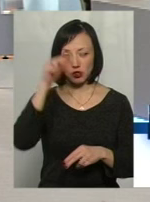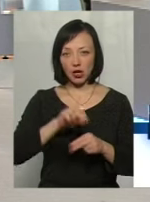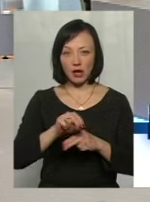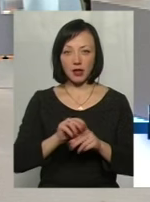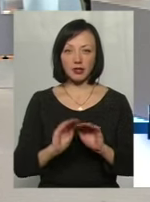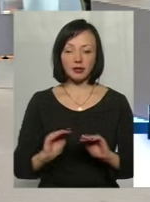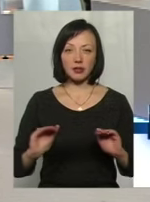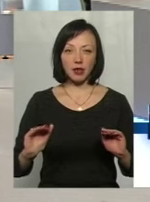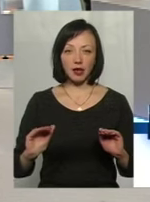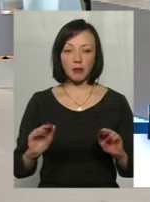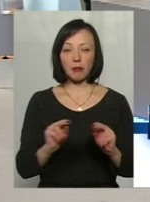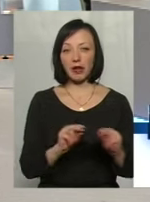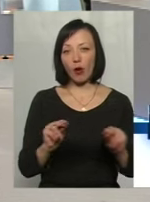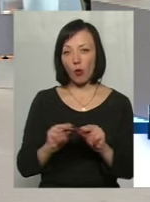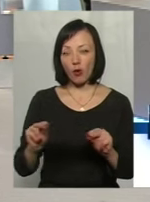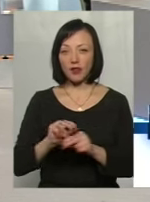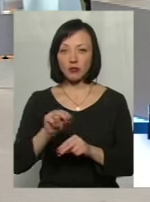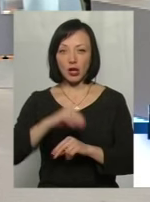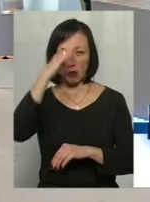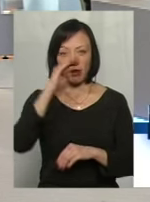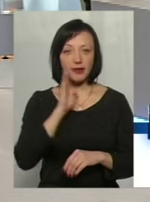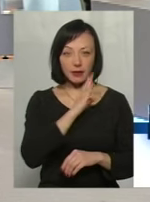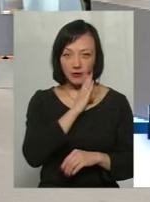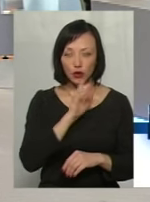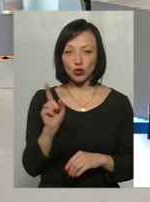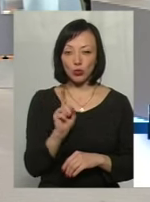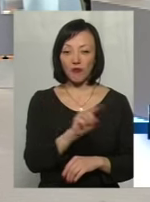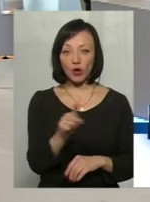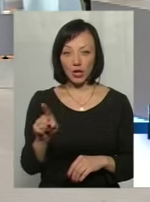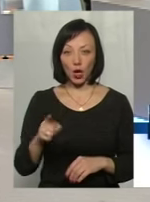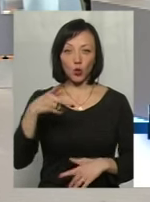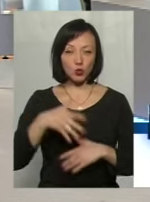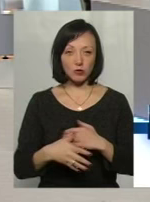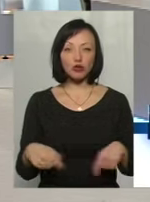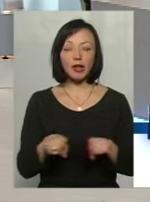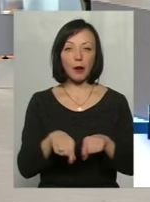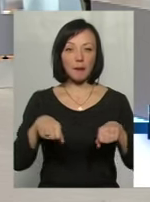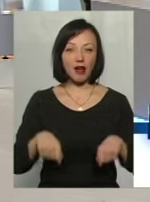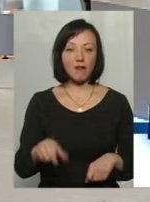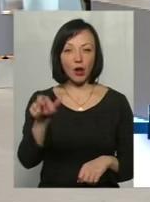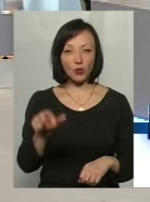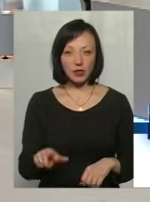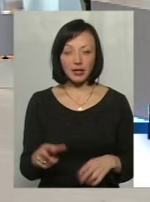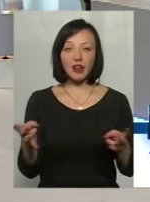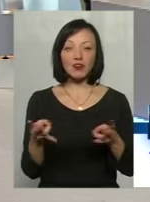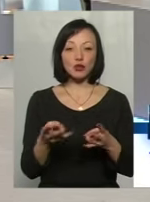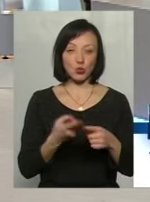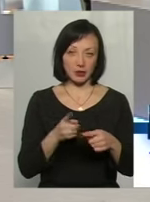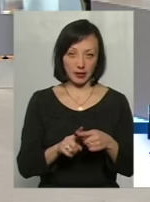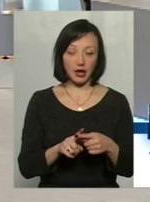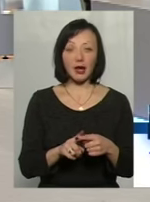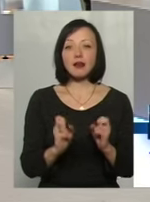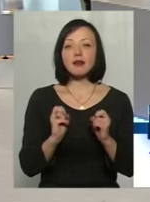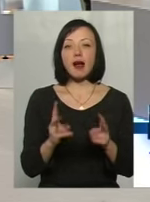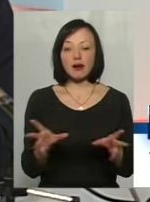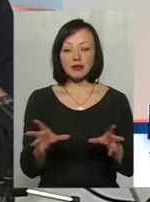дітей, навчання педагогів, навчання батьків з тим, щоб вони розуміли, що таке права людини, навіщо це їм потрібно, і як